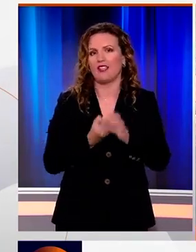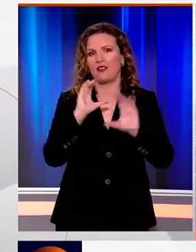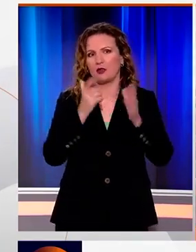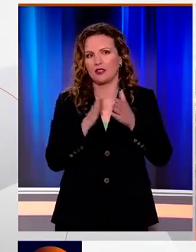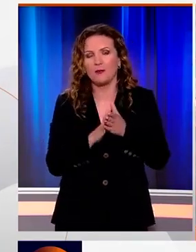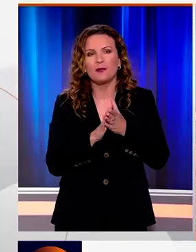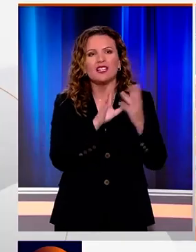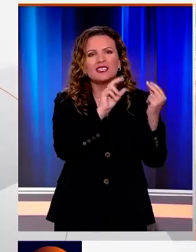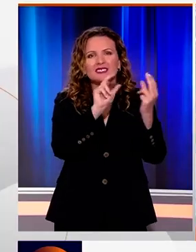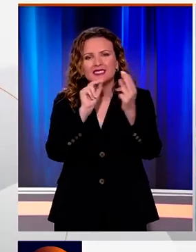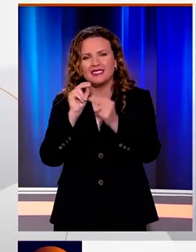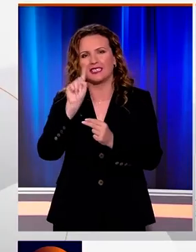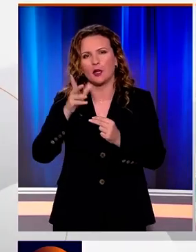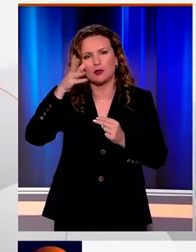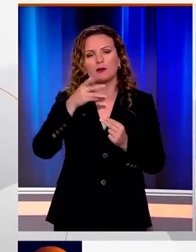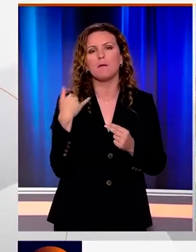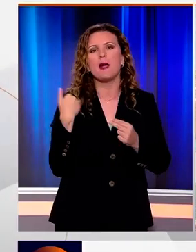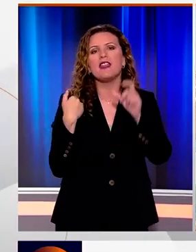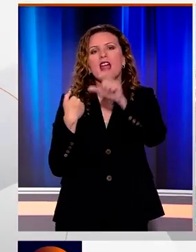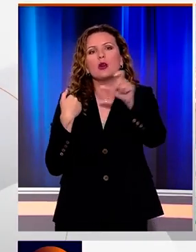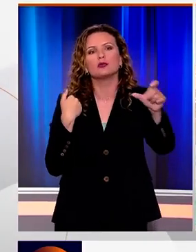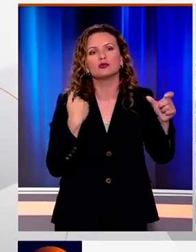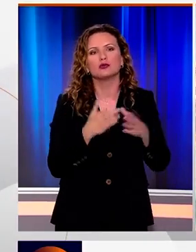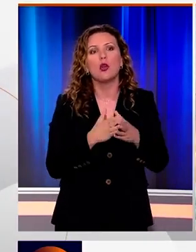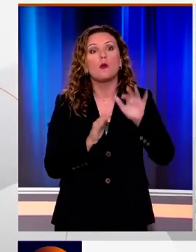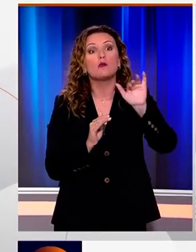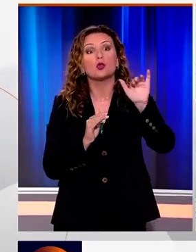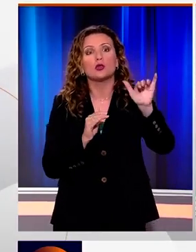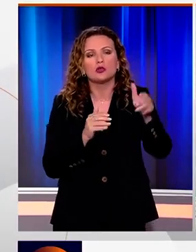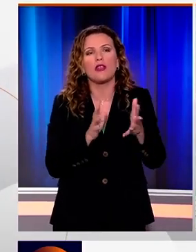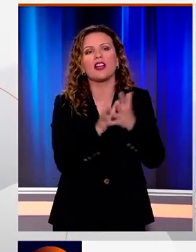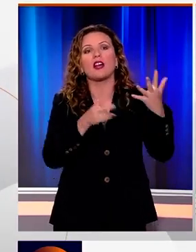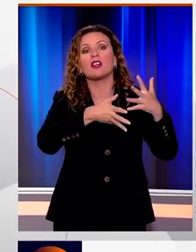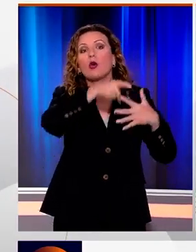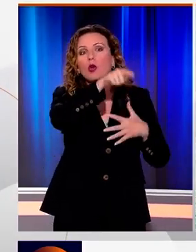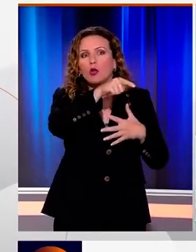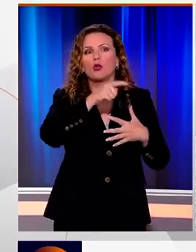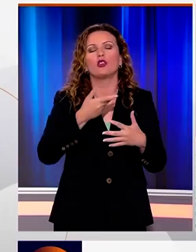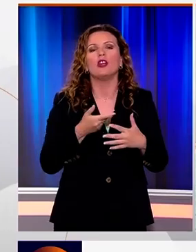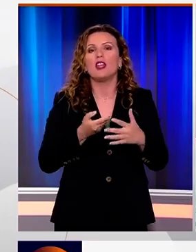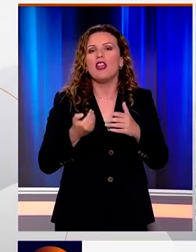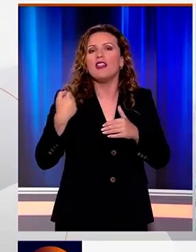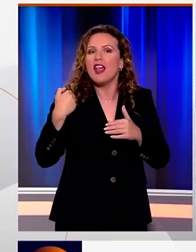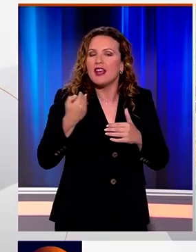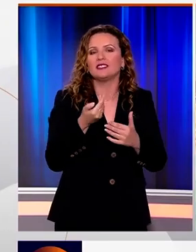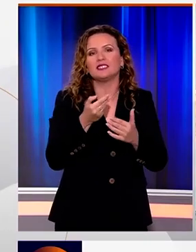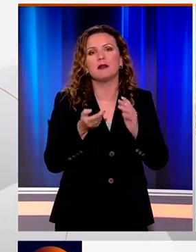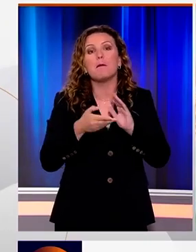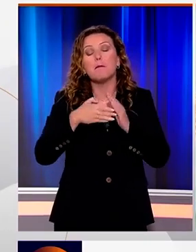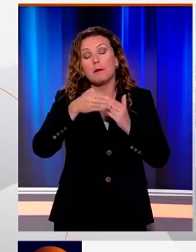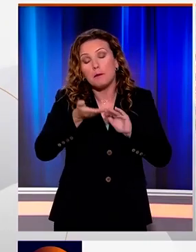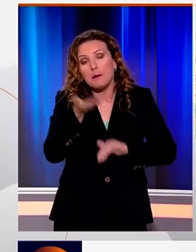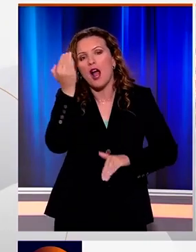Συνομίλησε με νέους. Ο φίλος εδώ. Πώς χρόνος είναι? 17. Να είναι ψηφοφόροι. Έλα εδώ,